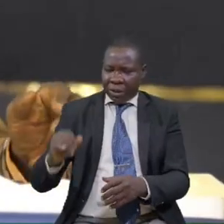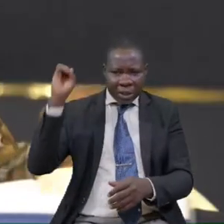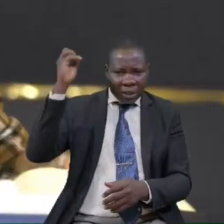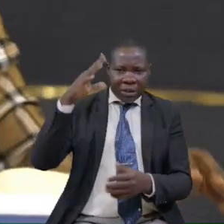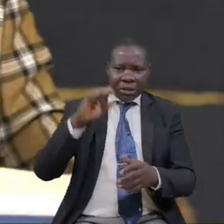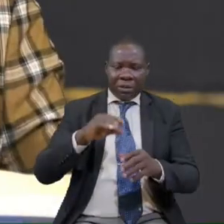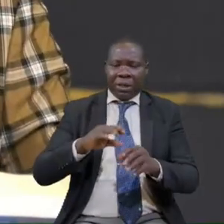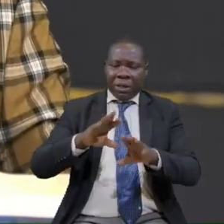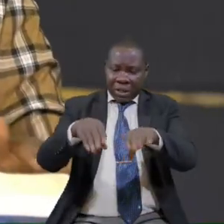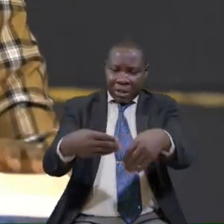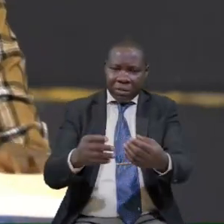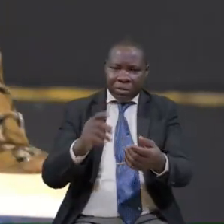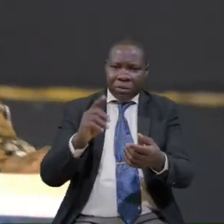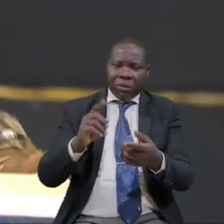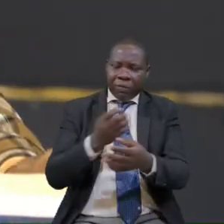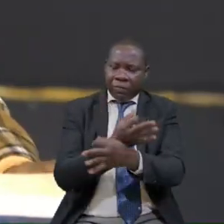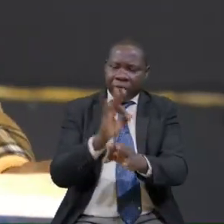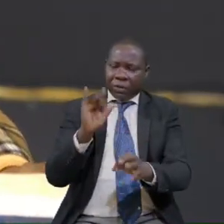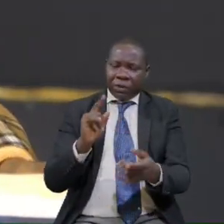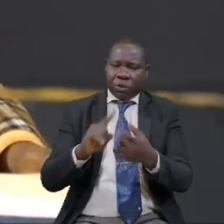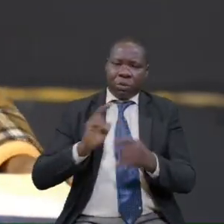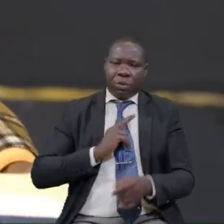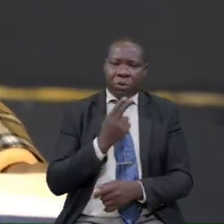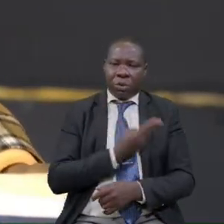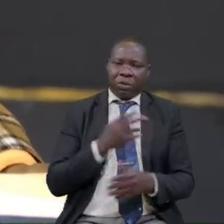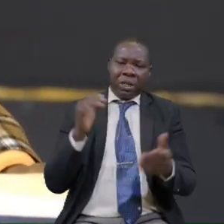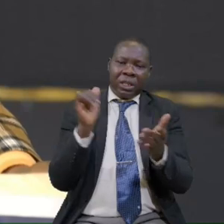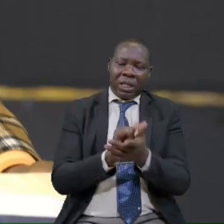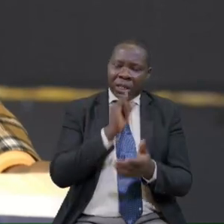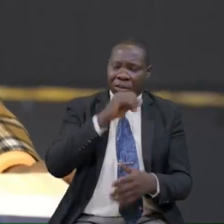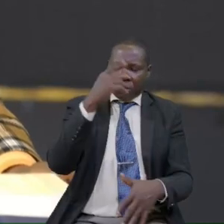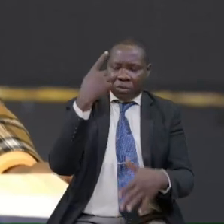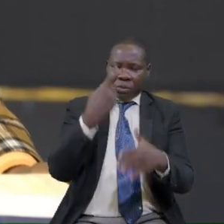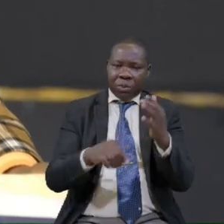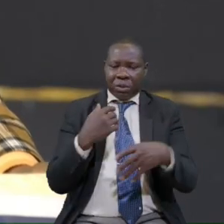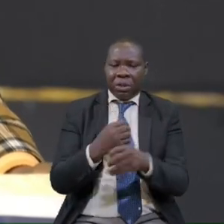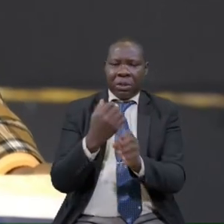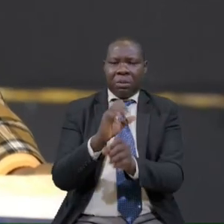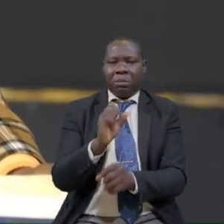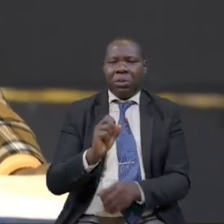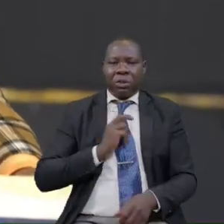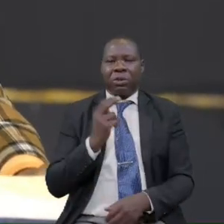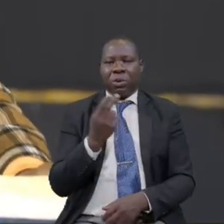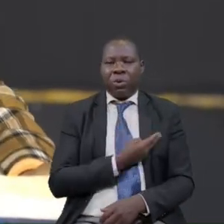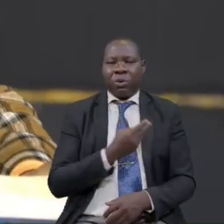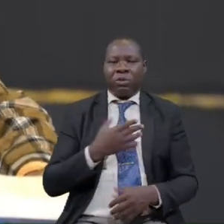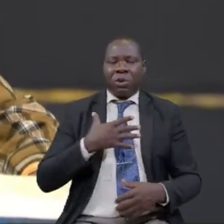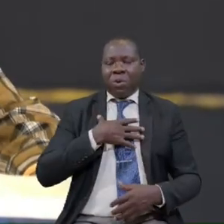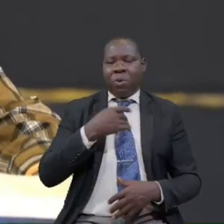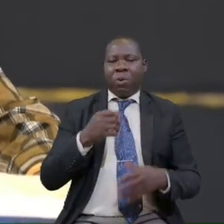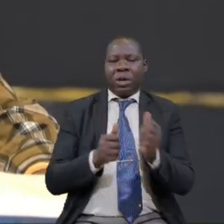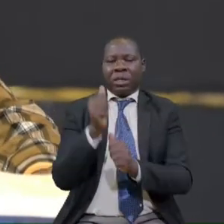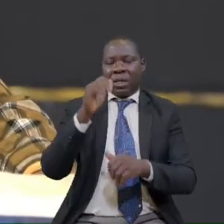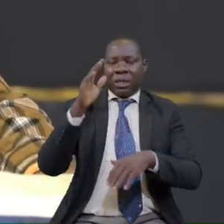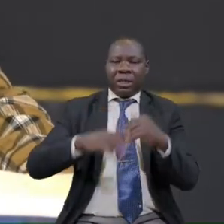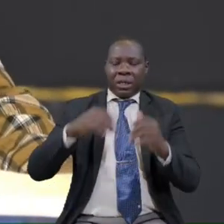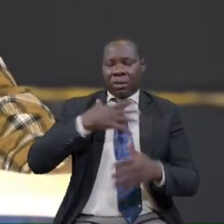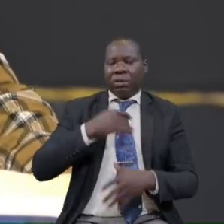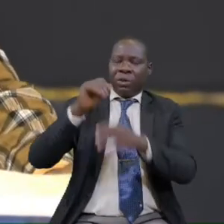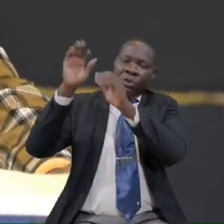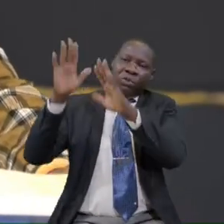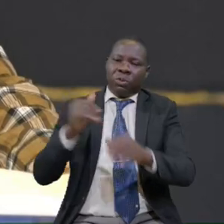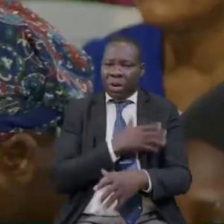qui nous est accordée gratuitement, c'est ce qui nous rend plus blancs que la neige et